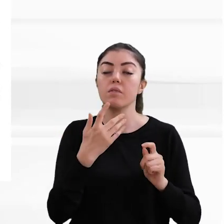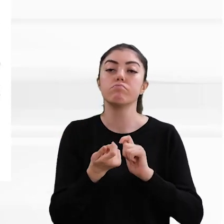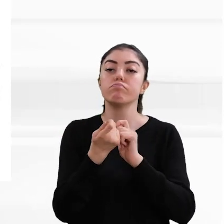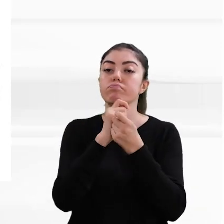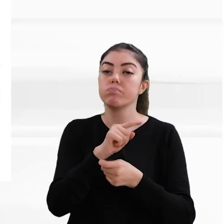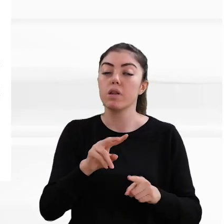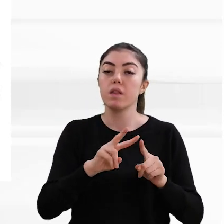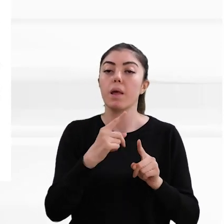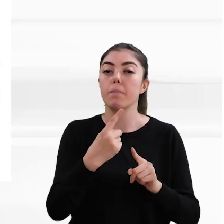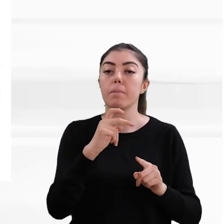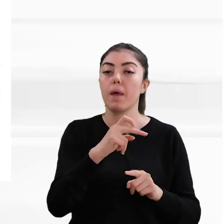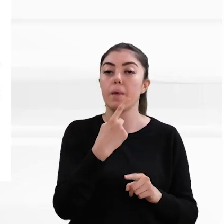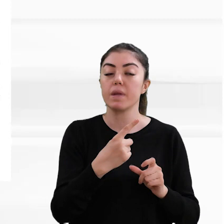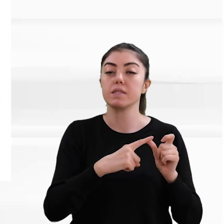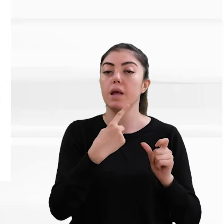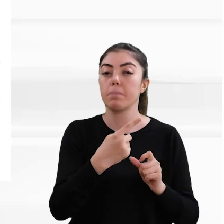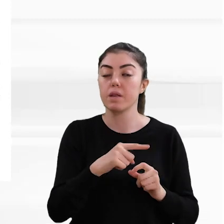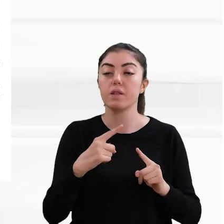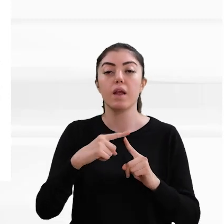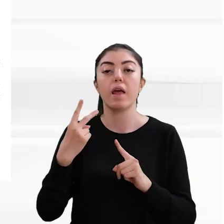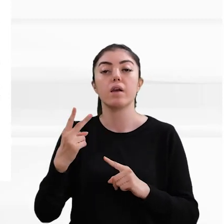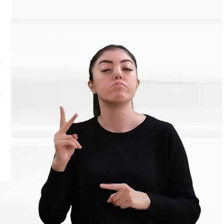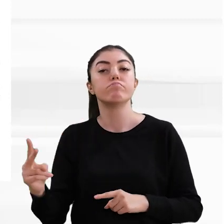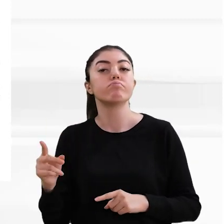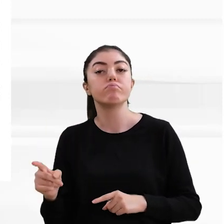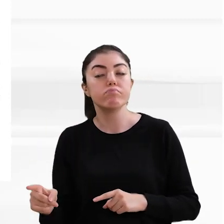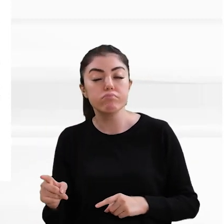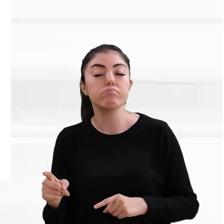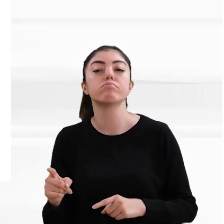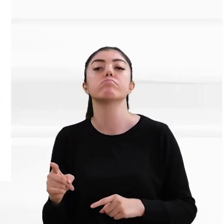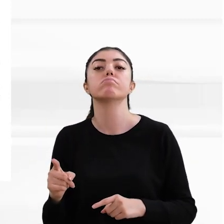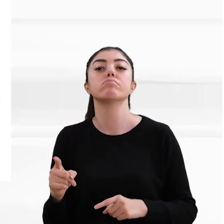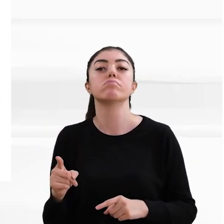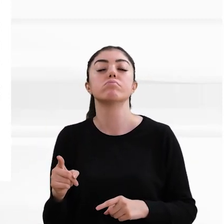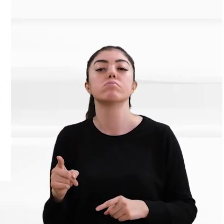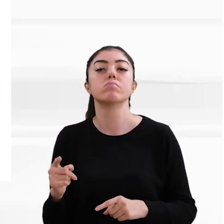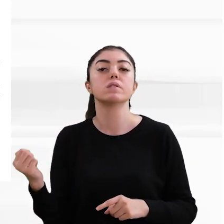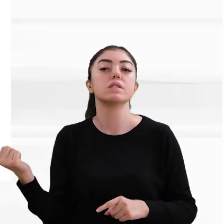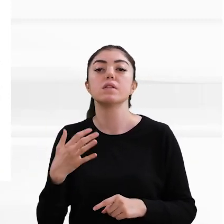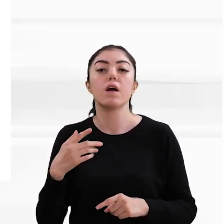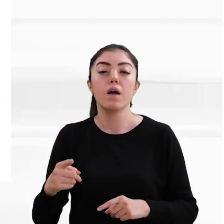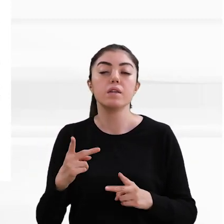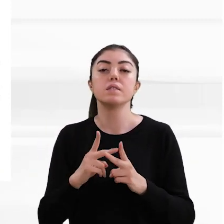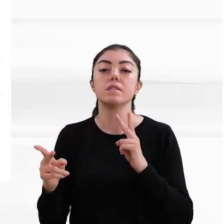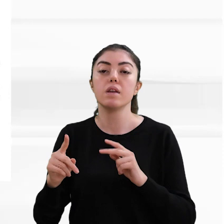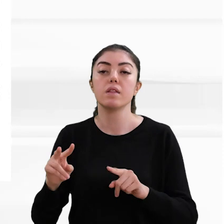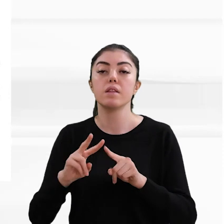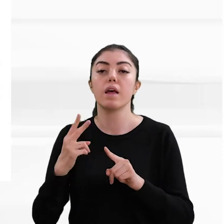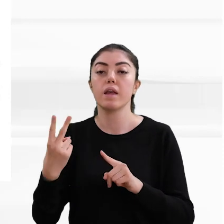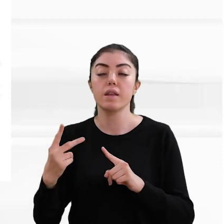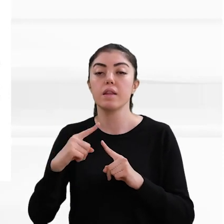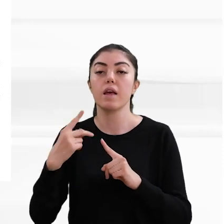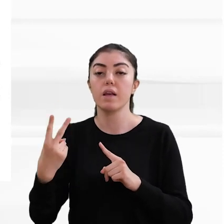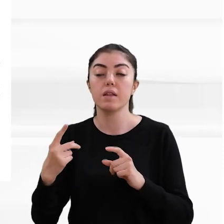sayıları sırasıyla N1P ile N1S ve T2 transformatörünün primer ile sekonder sarım